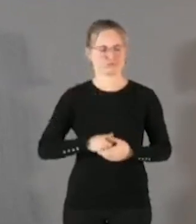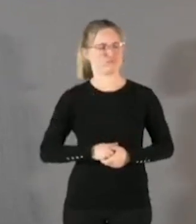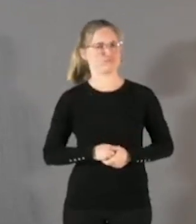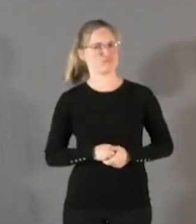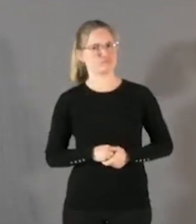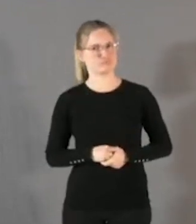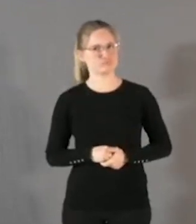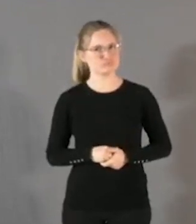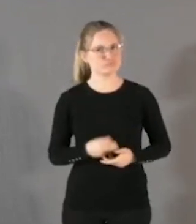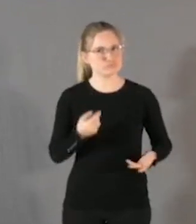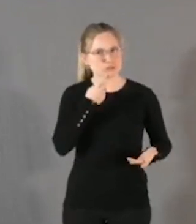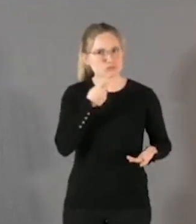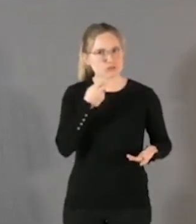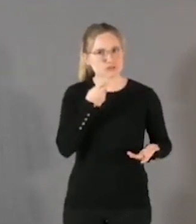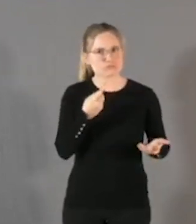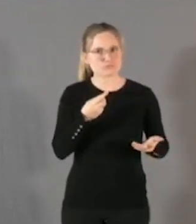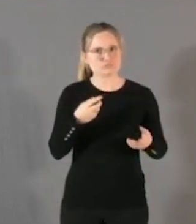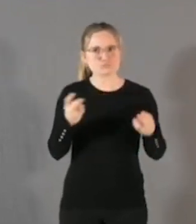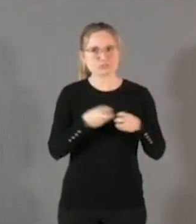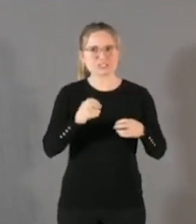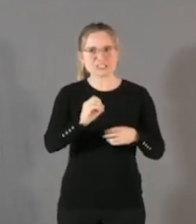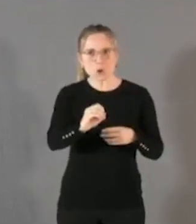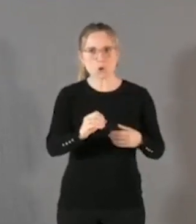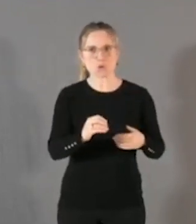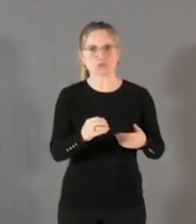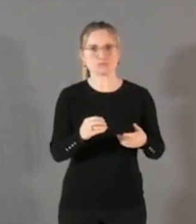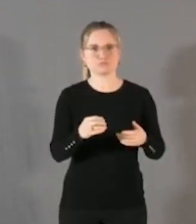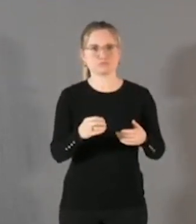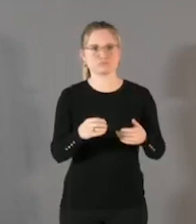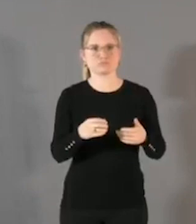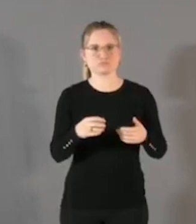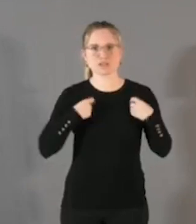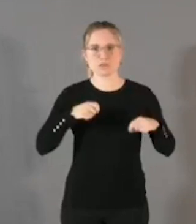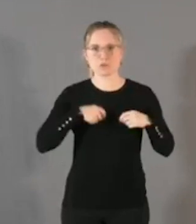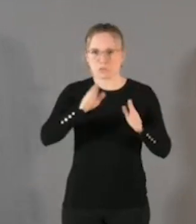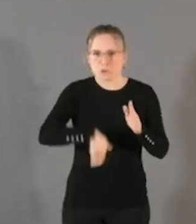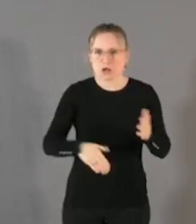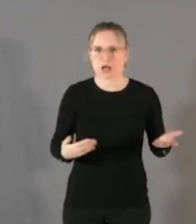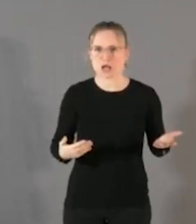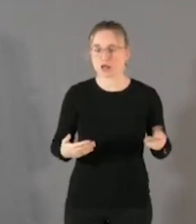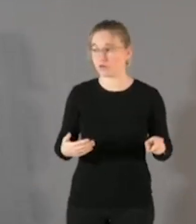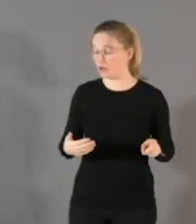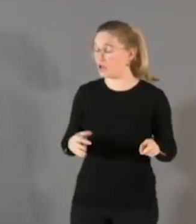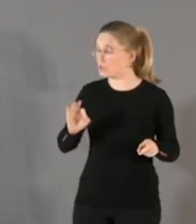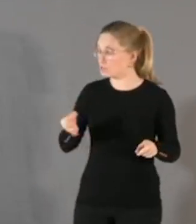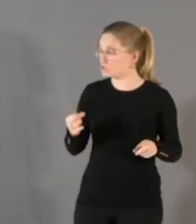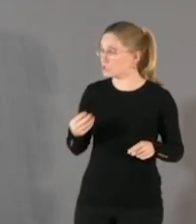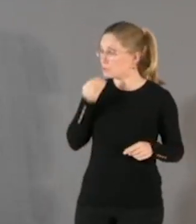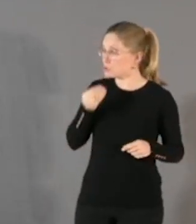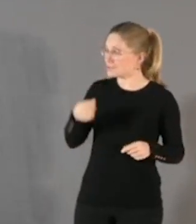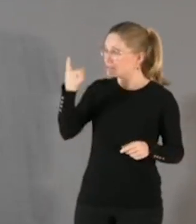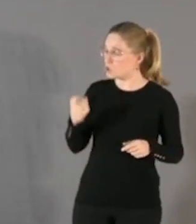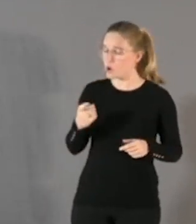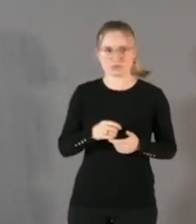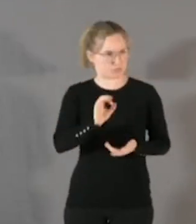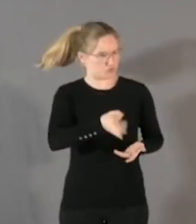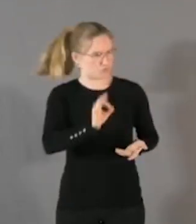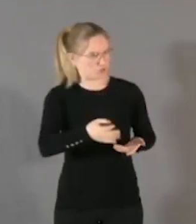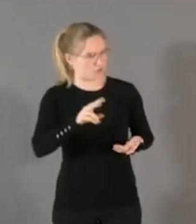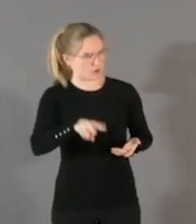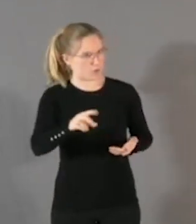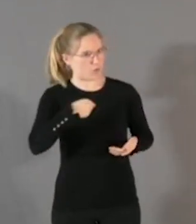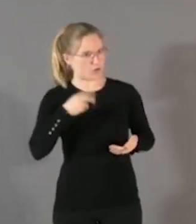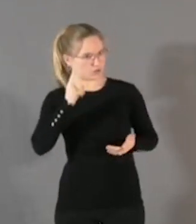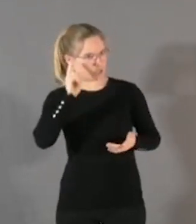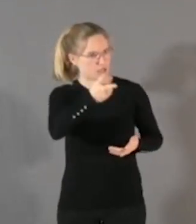Donc c'est de la magie. Et non, mais vraiment, il faudra nous expliquer. Il faudra nous expliquer comment vous faites. C'est une bonne question, là. Et oui, non, c'est très sincère. Non, mais allez